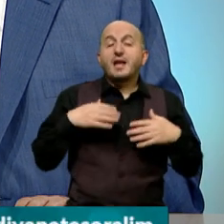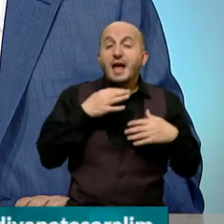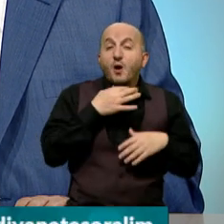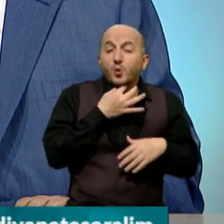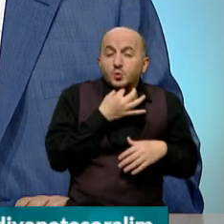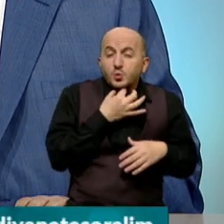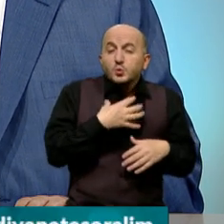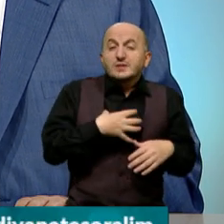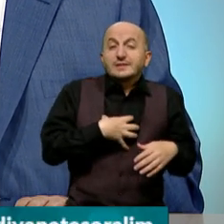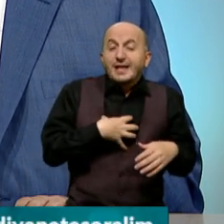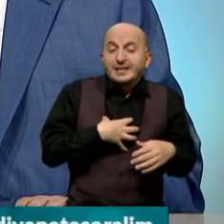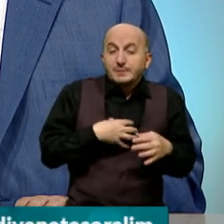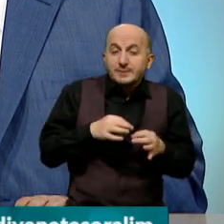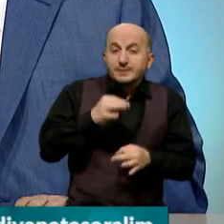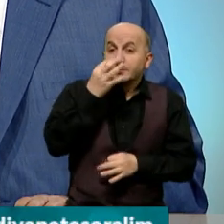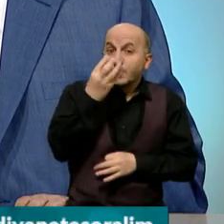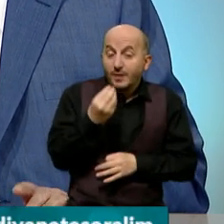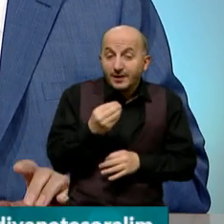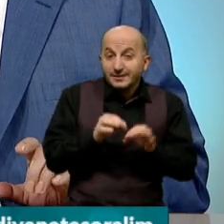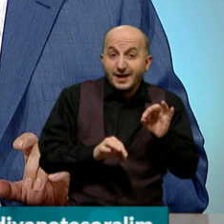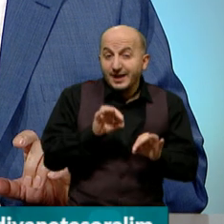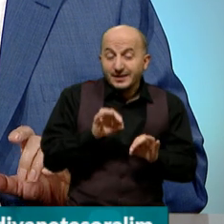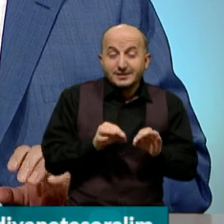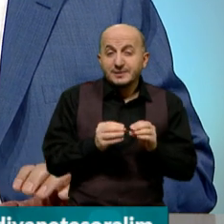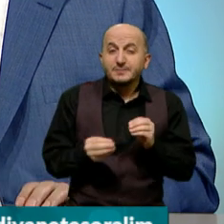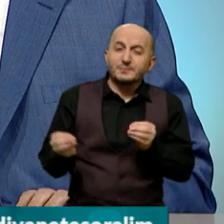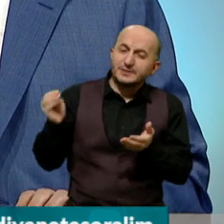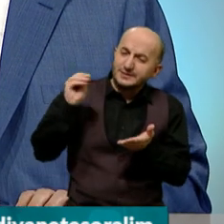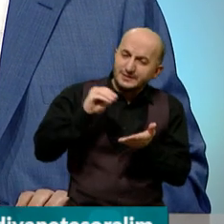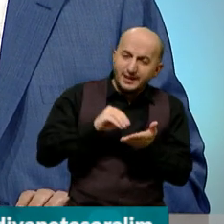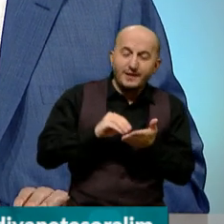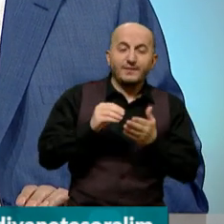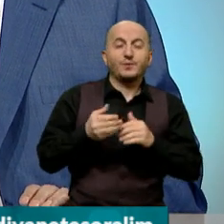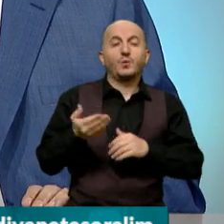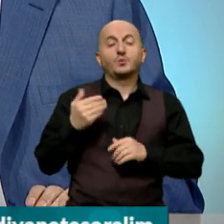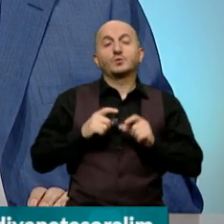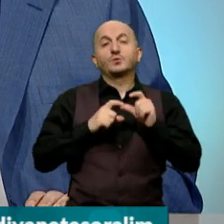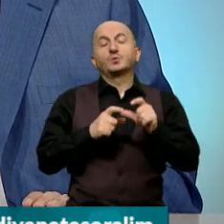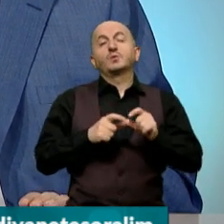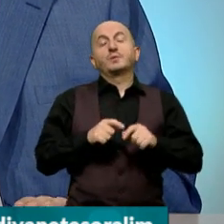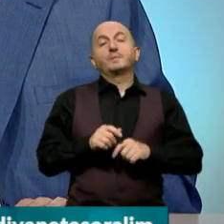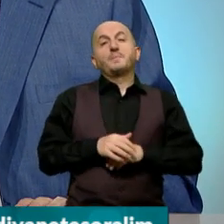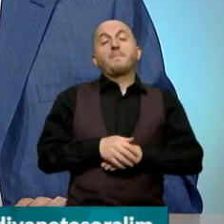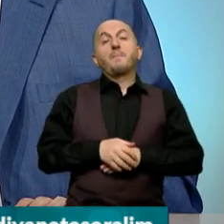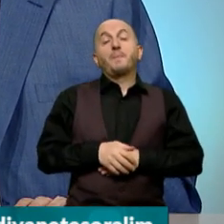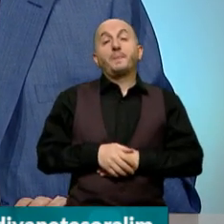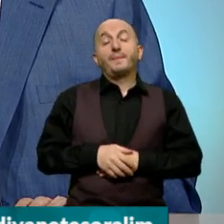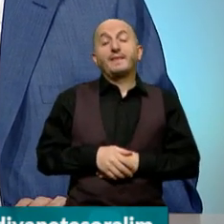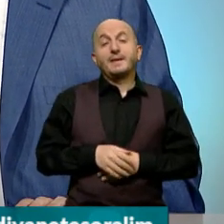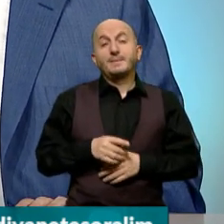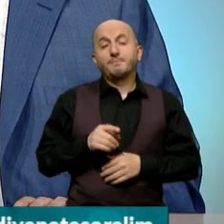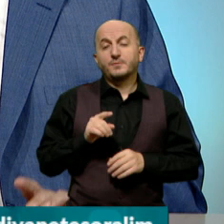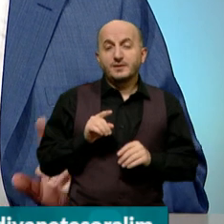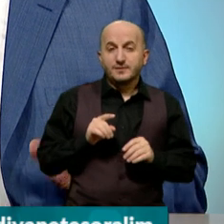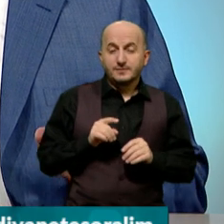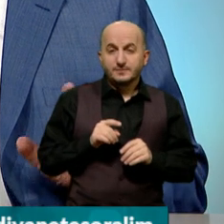kimse olarak değerlendirilebilir mi hocam burada? Bu önceki suale bir ilave daha buyurun, müsaade etmek. Buyurun, estağfurullah. Sen yapmak istiyorum. Yani bir de